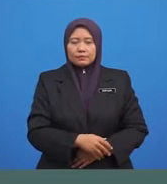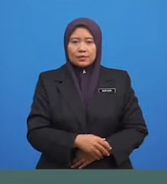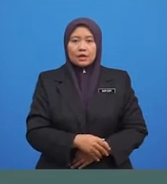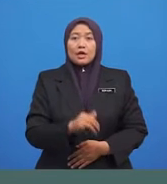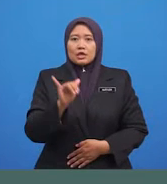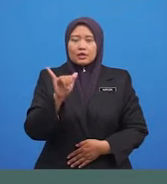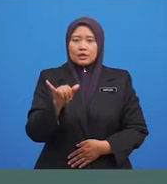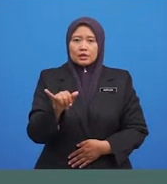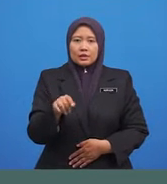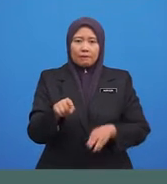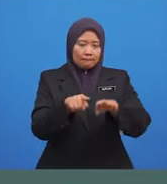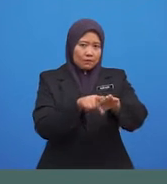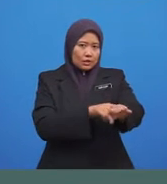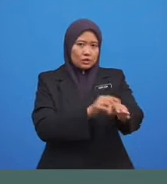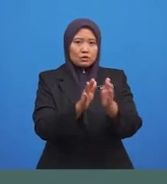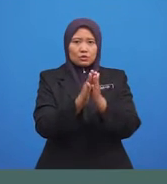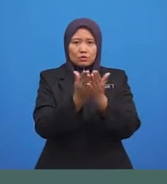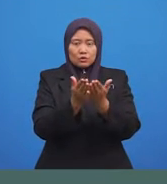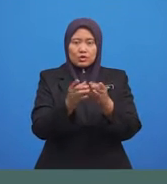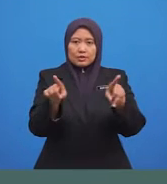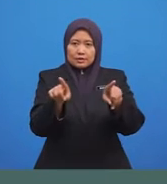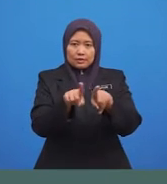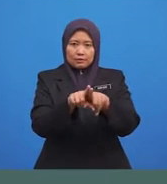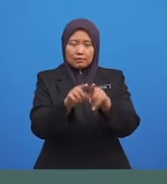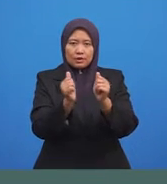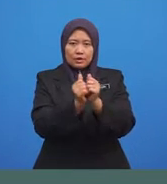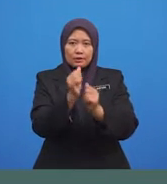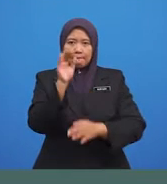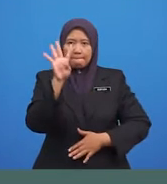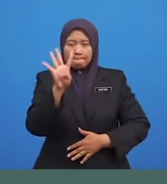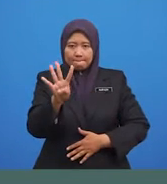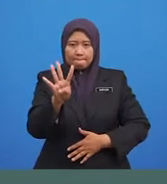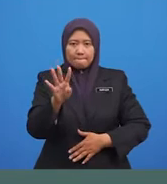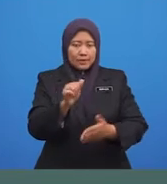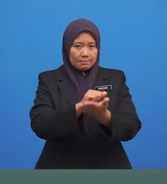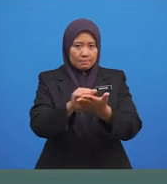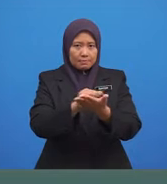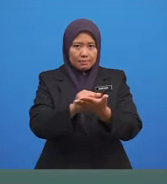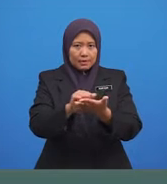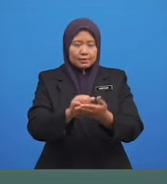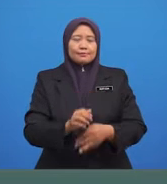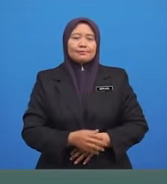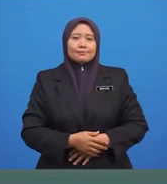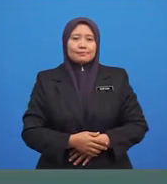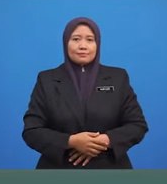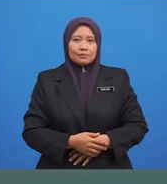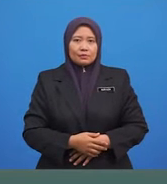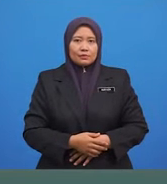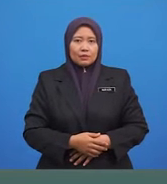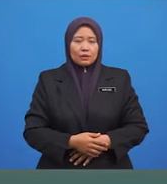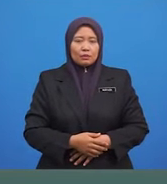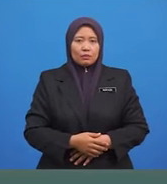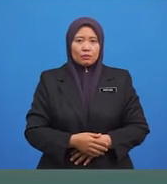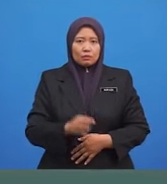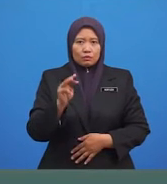Ya, panjang buku ini sama dengan 4 getah pemadam. Tahniah, murid-murid